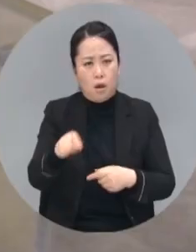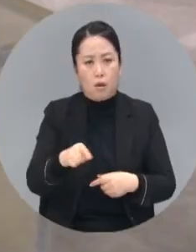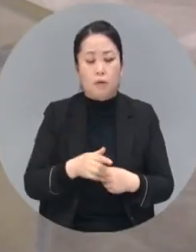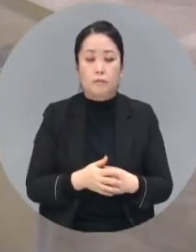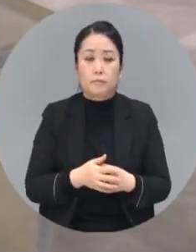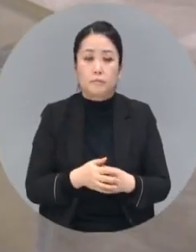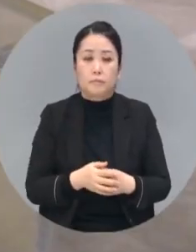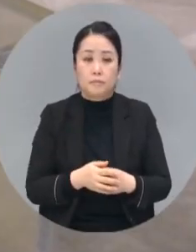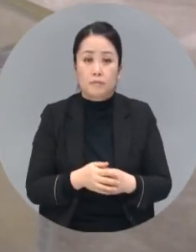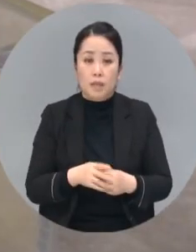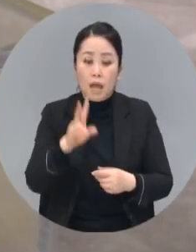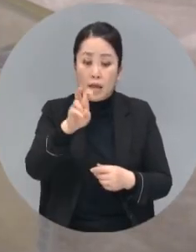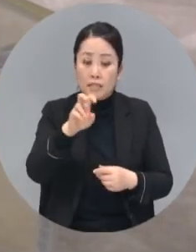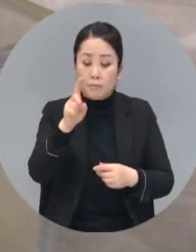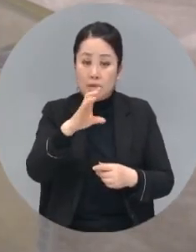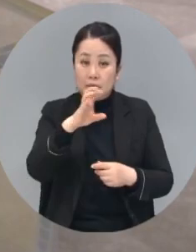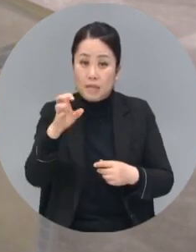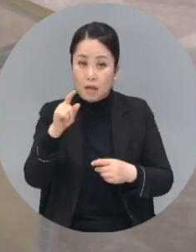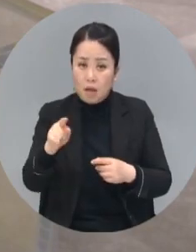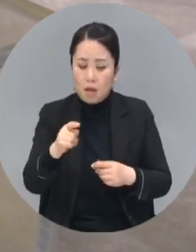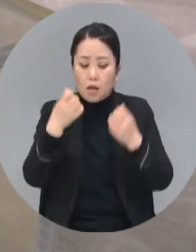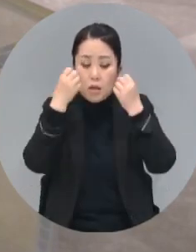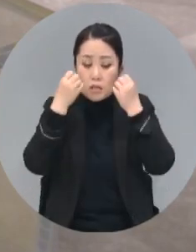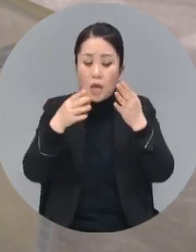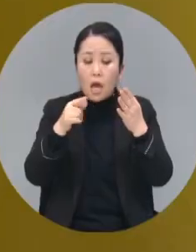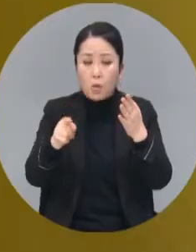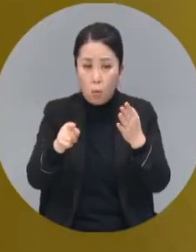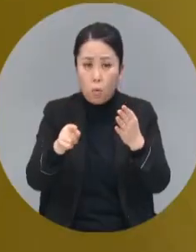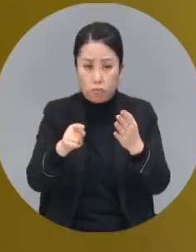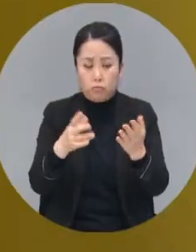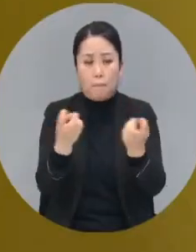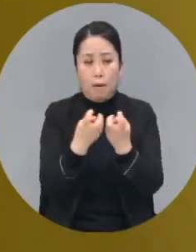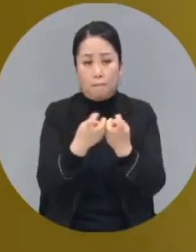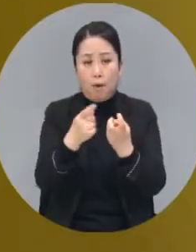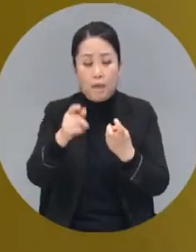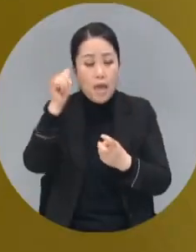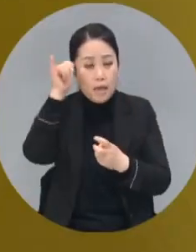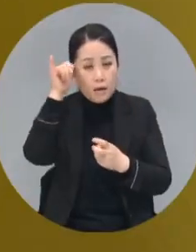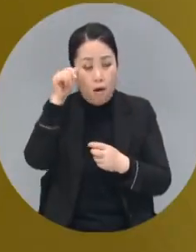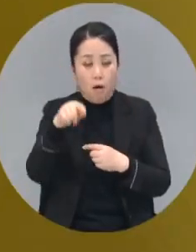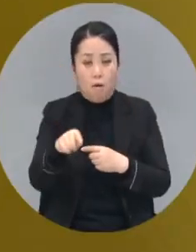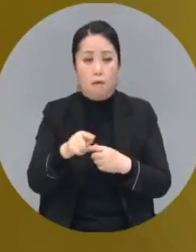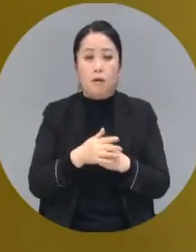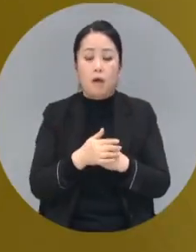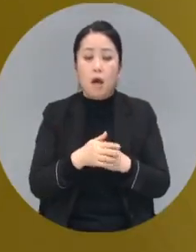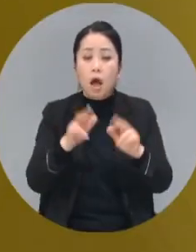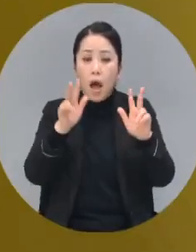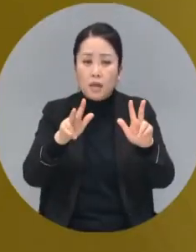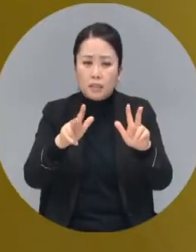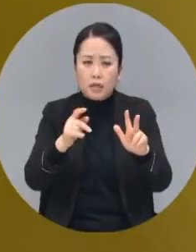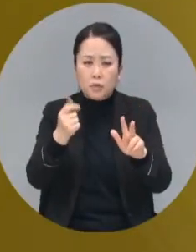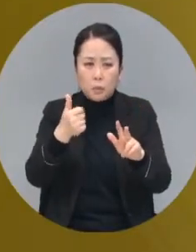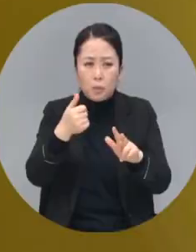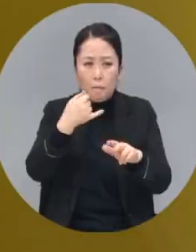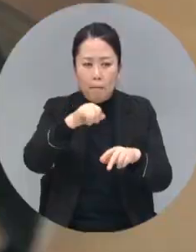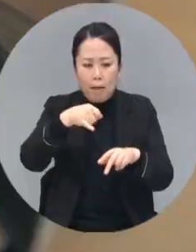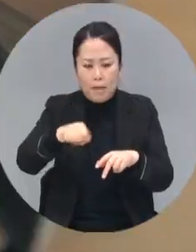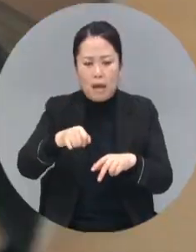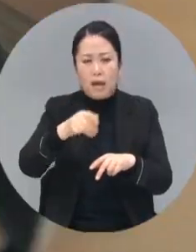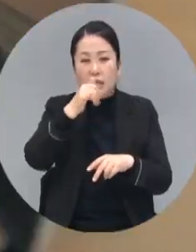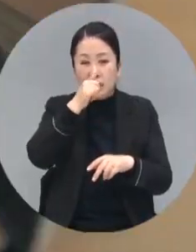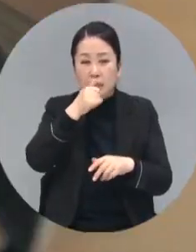있습니다. 21세기의 새로운 트렌드로 자리 잡아가고 있는 인공지능 AI. 아직은 오류 발생이 적지